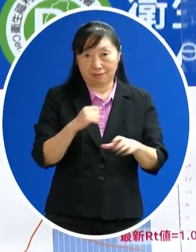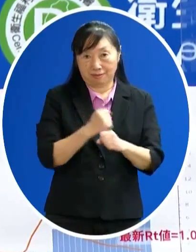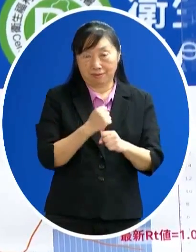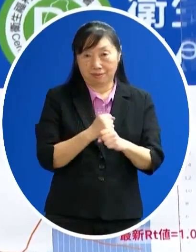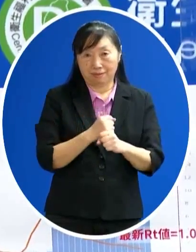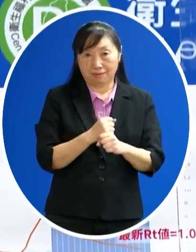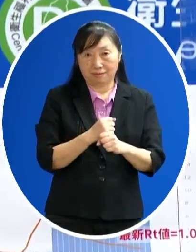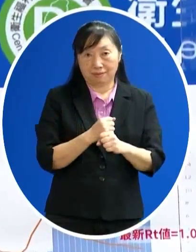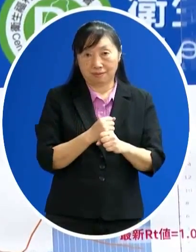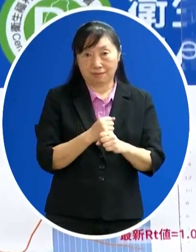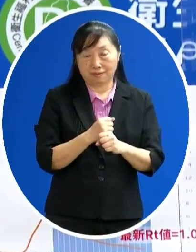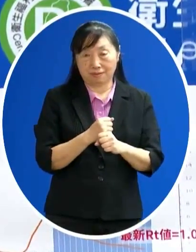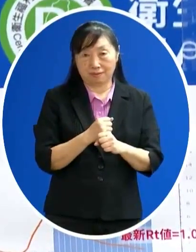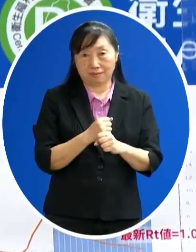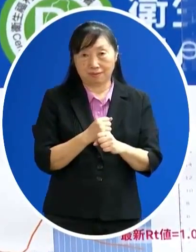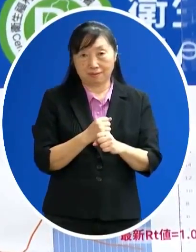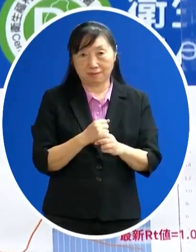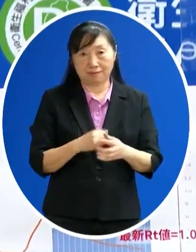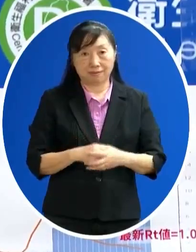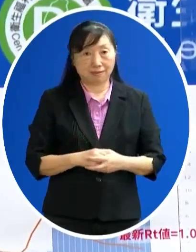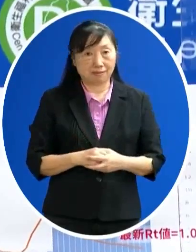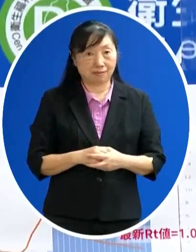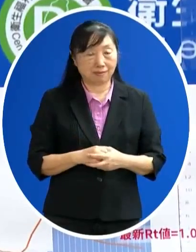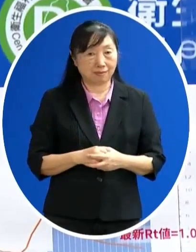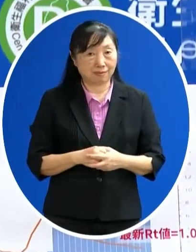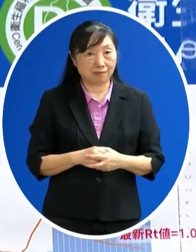该是说等于是一个